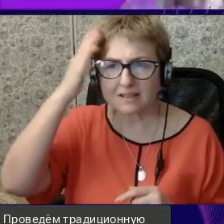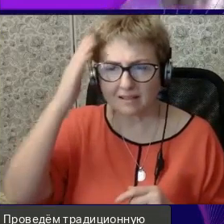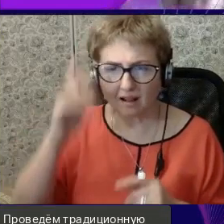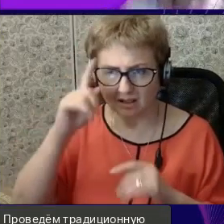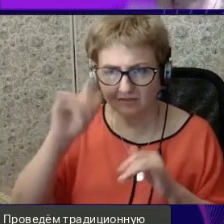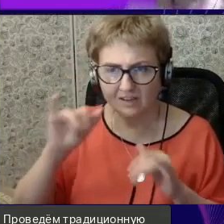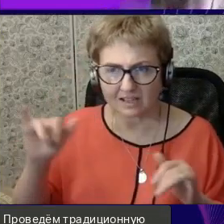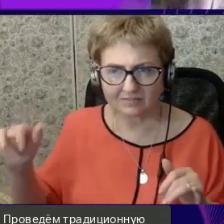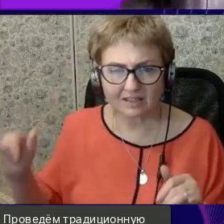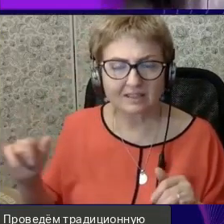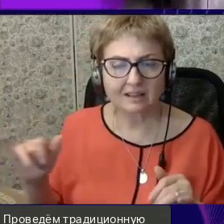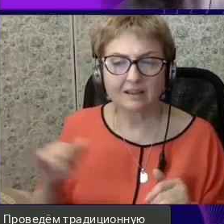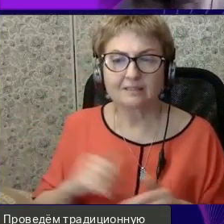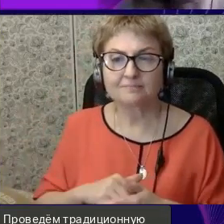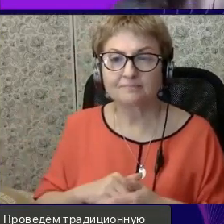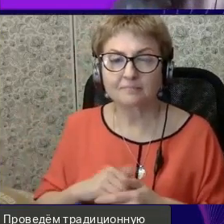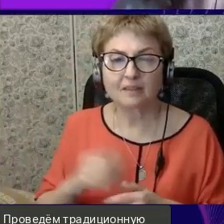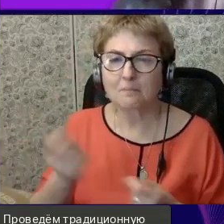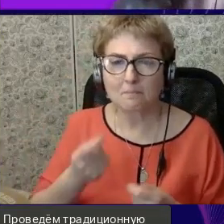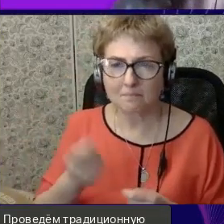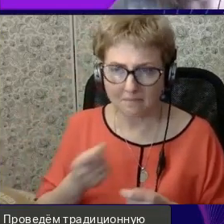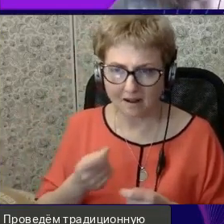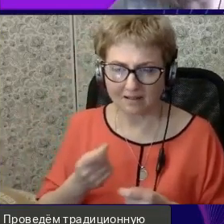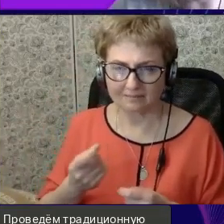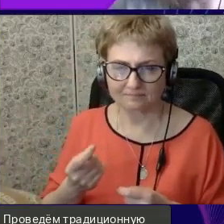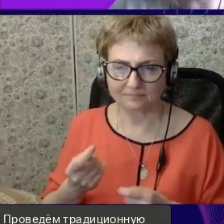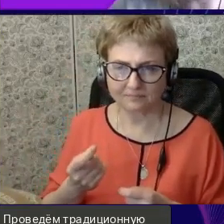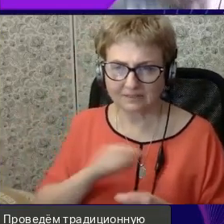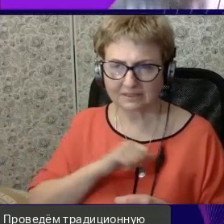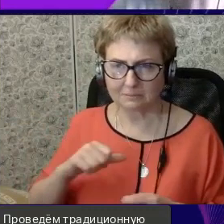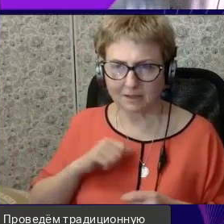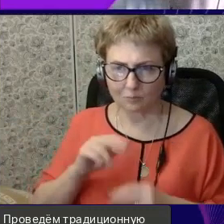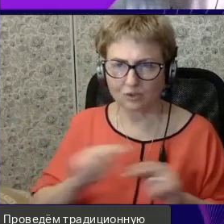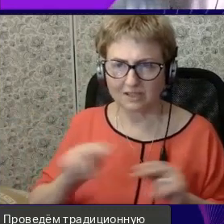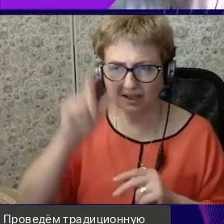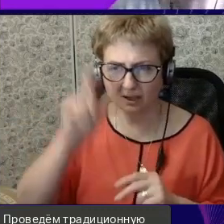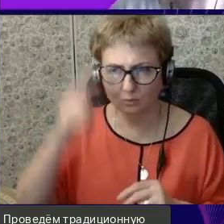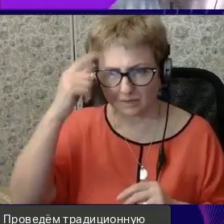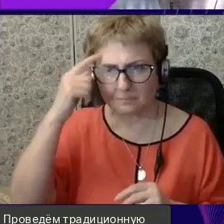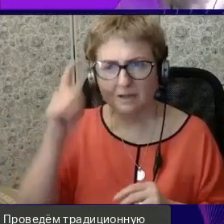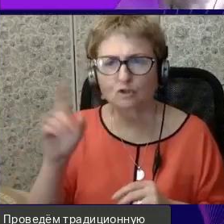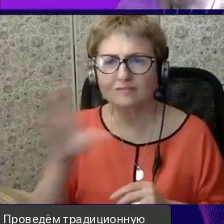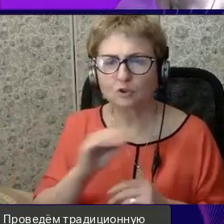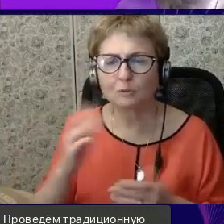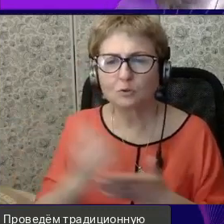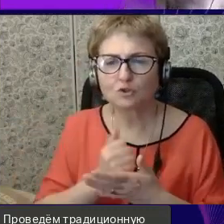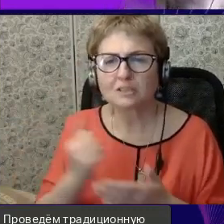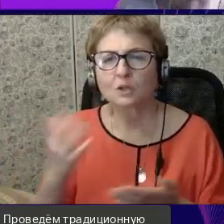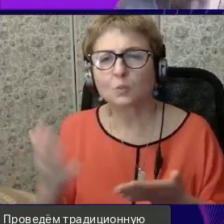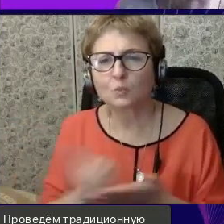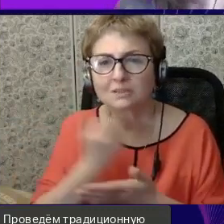Когда мы работаем с людьми с особенностями ментального развития, вот, мало как